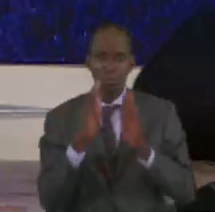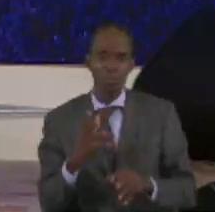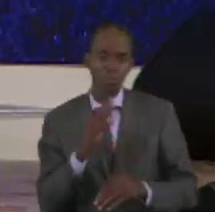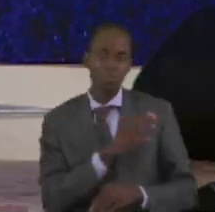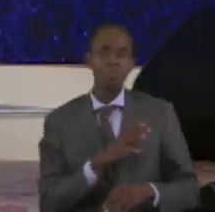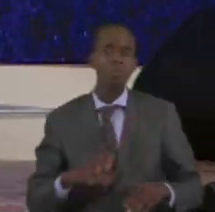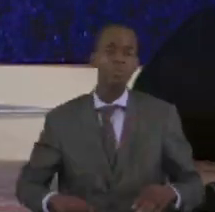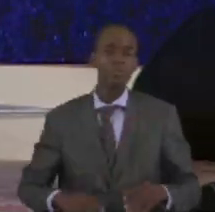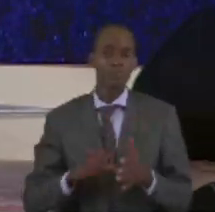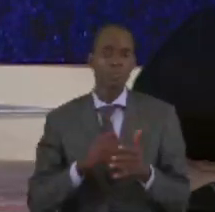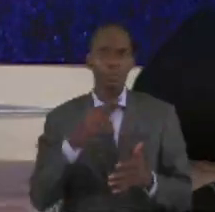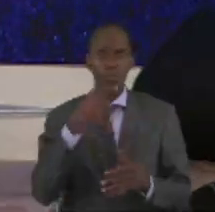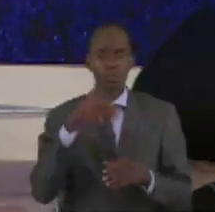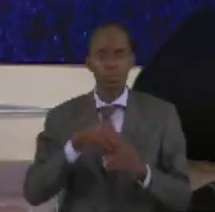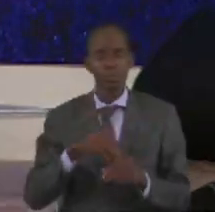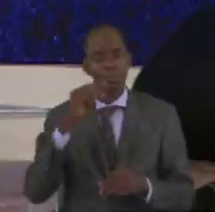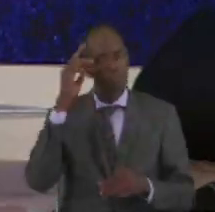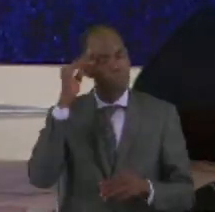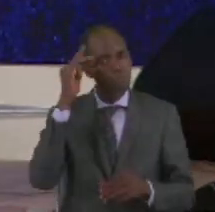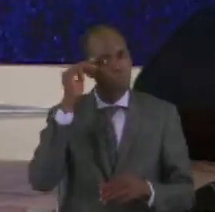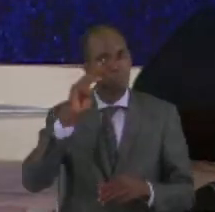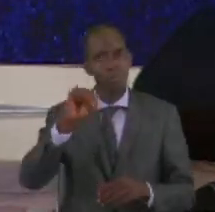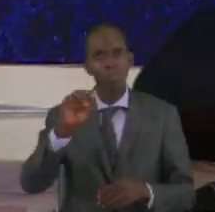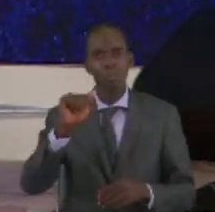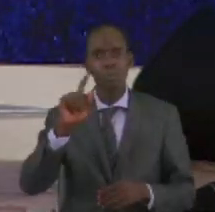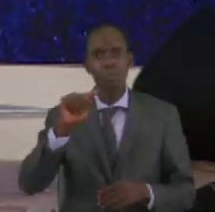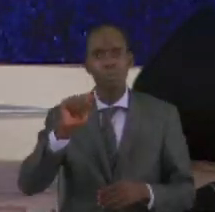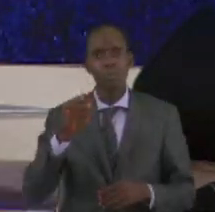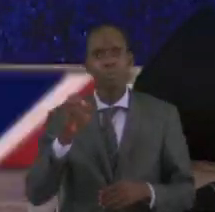Christ. Et